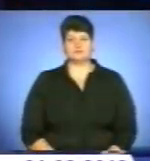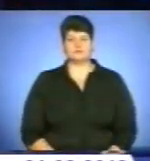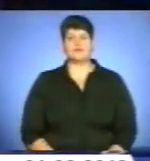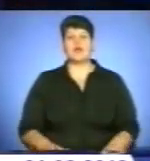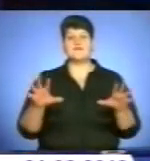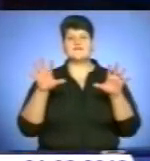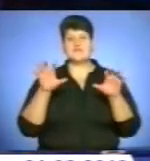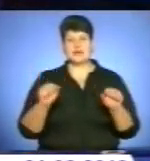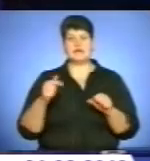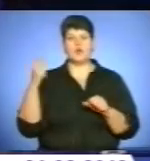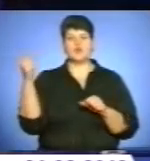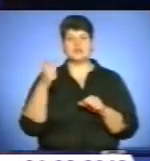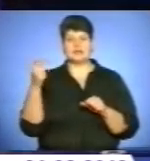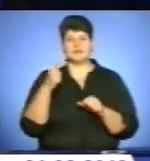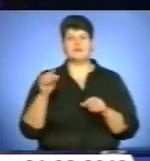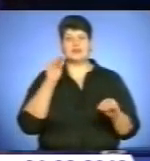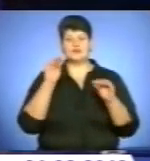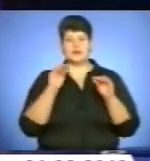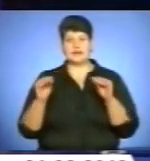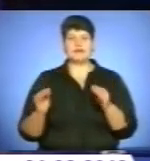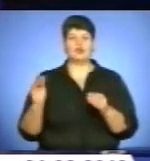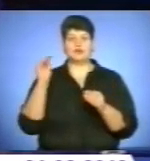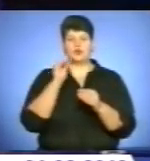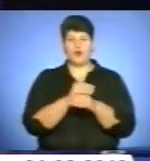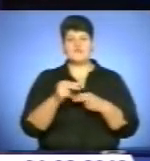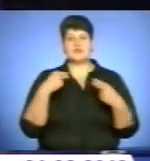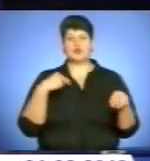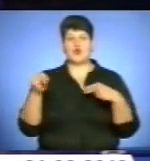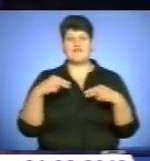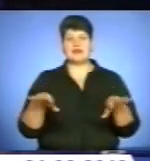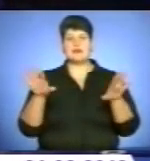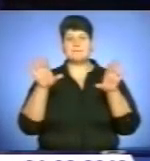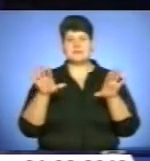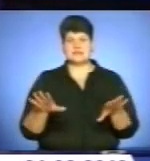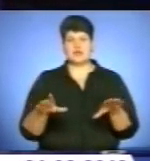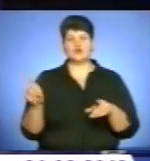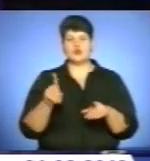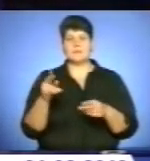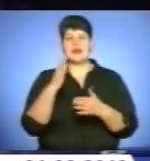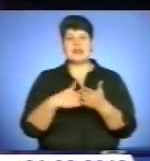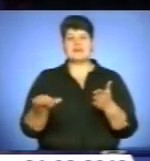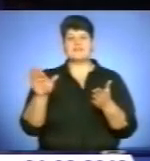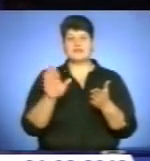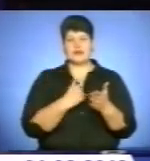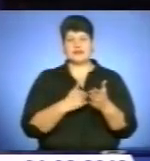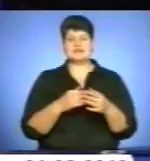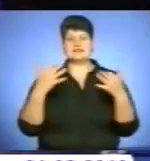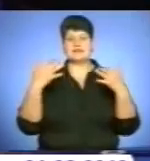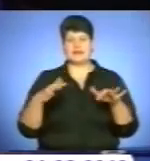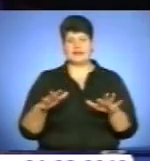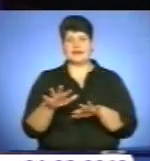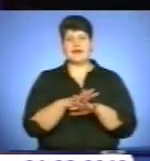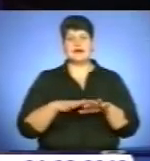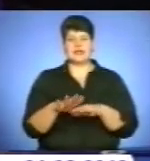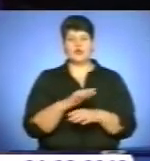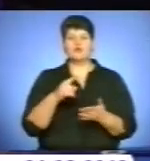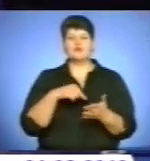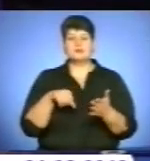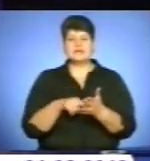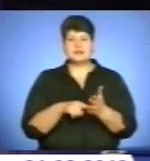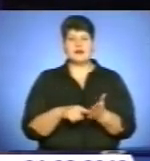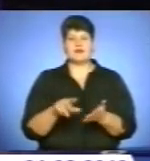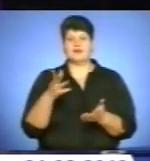Влада Гусятина облаштувала додаткові торгівельні місця на новому ринку, щоб ліквідувати стихійний ринок у місті. Та продавці з такими змінами